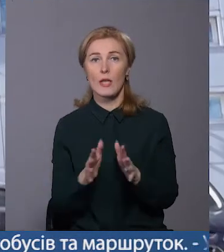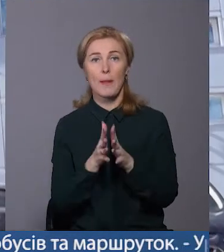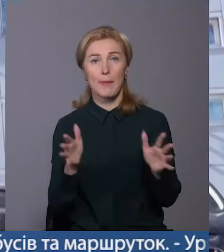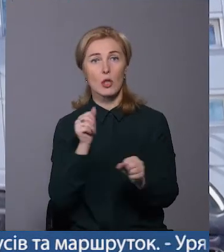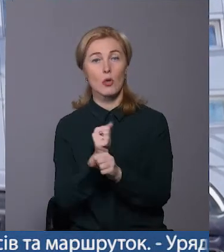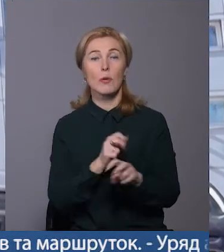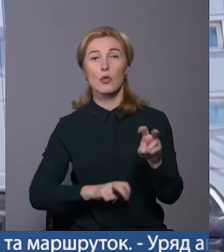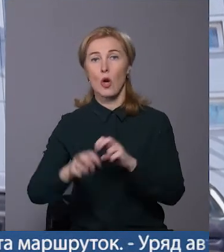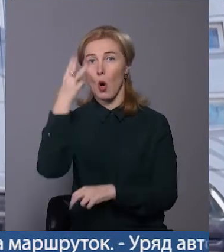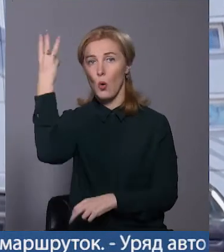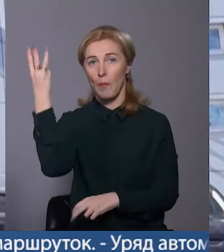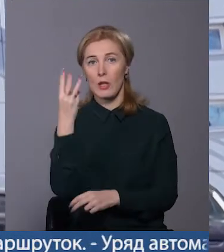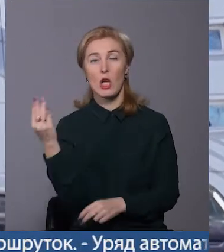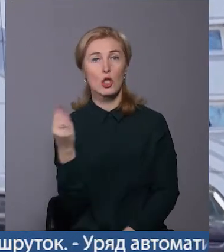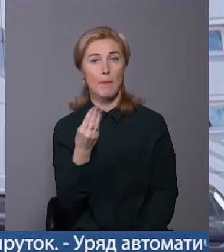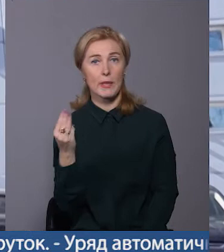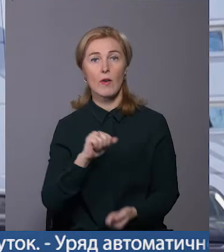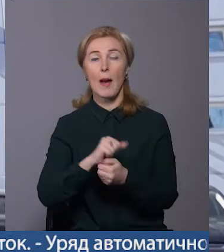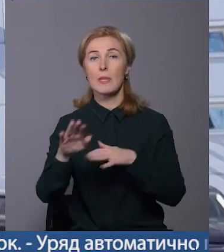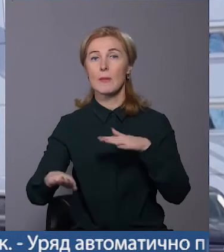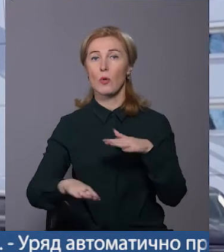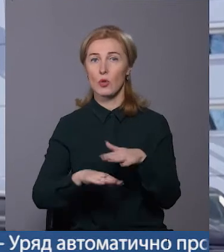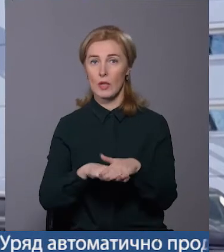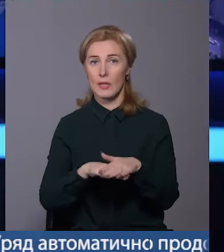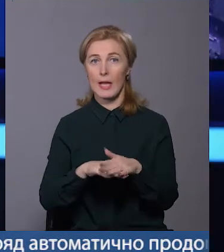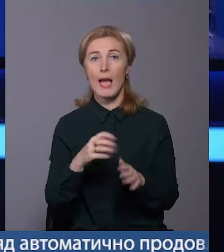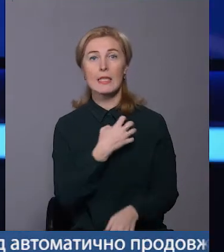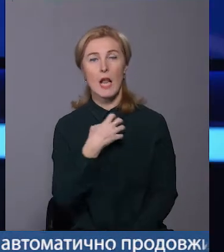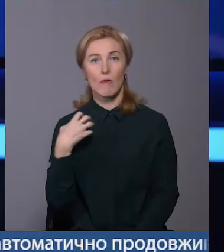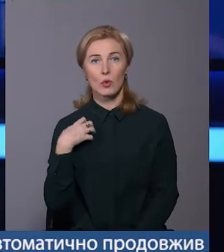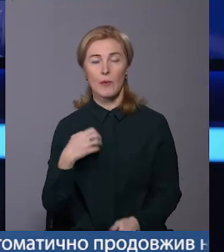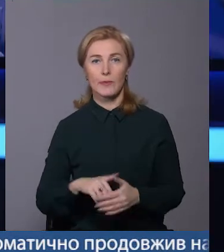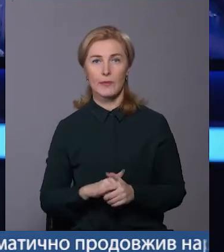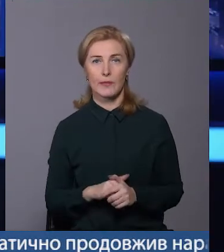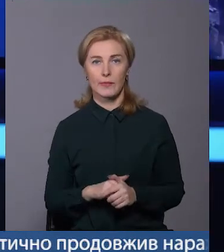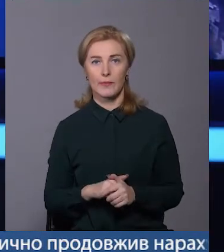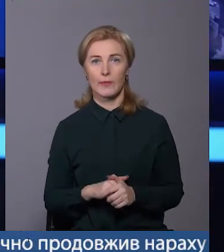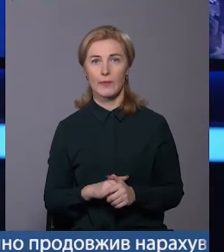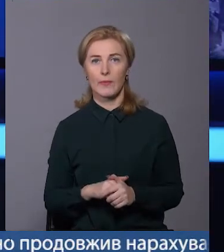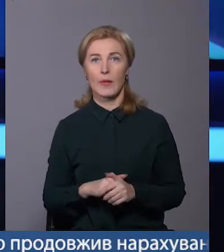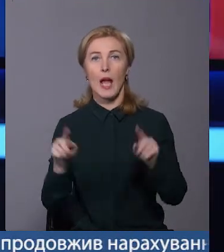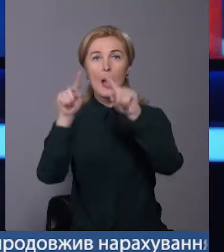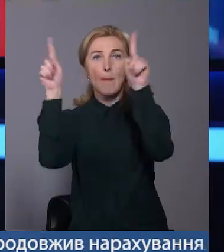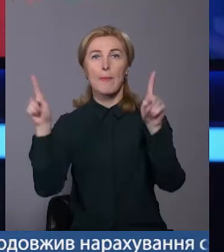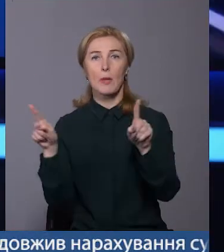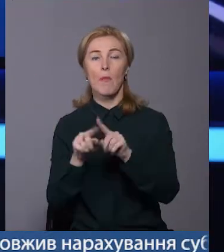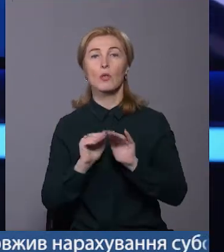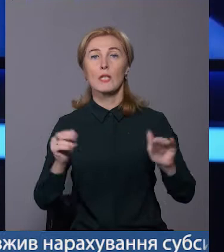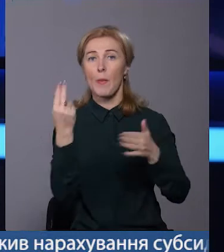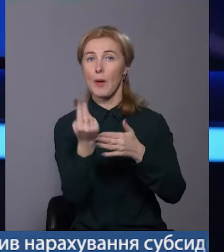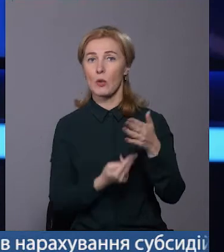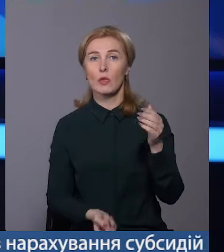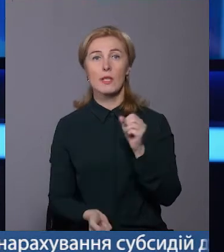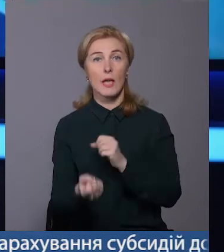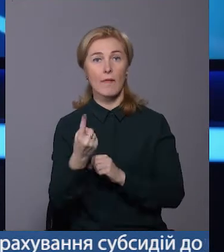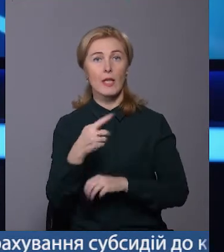робітників шукають у Хмельницькому, Шепетівці, Кам'янці-Подільському та Славуті. Білборди із дитячими малюнками